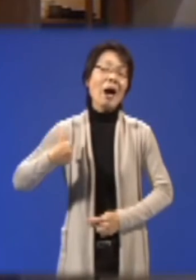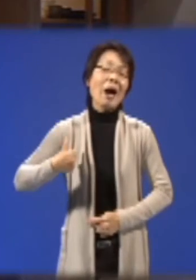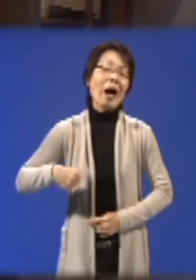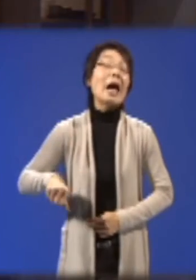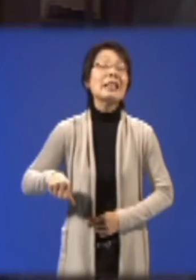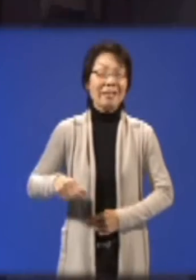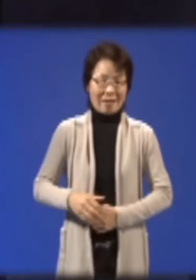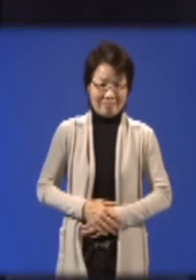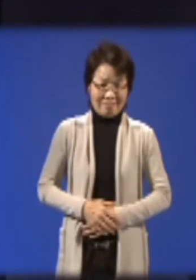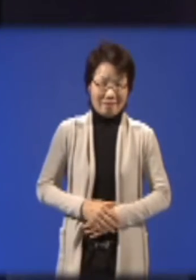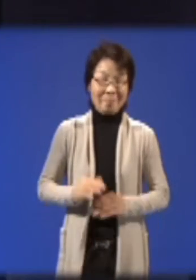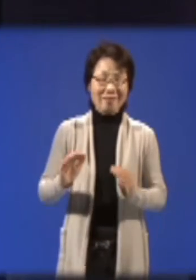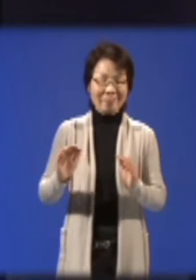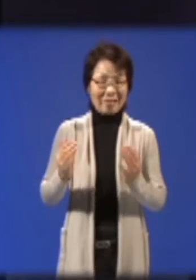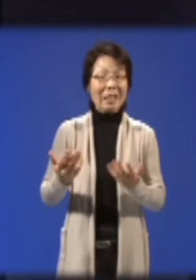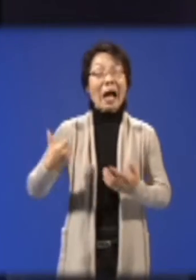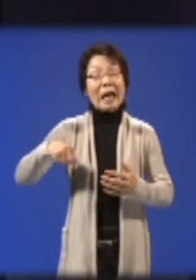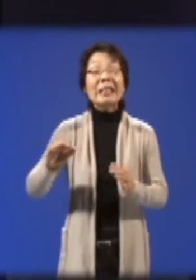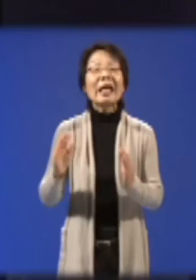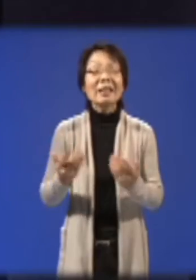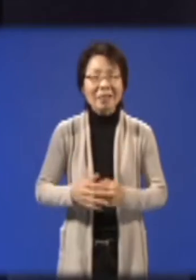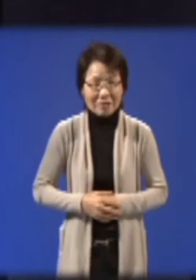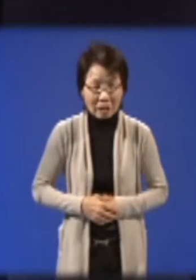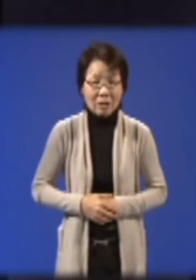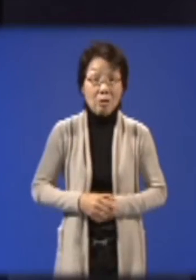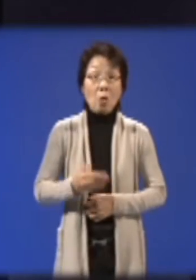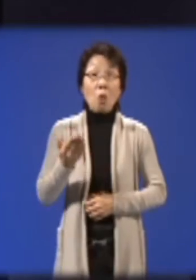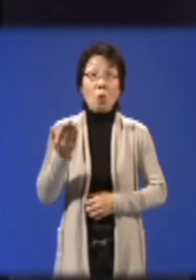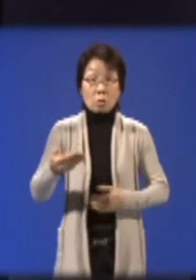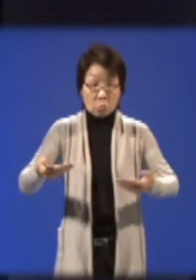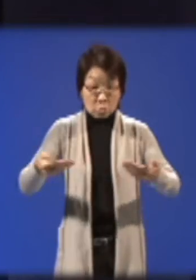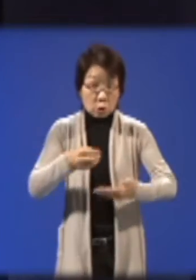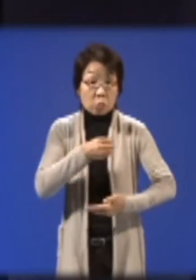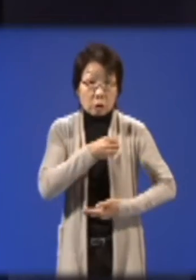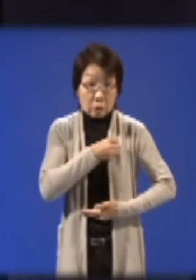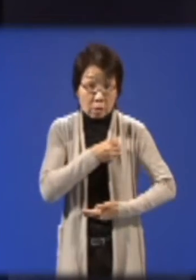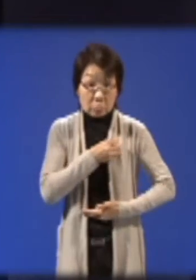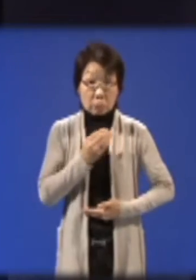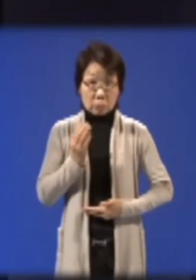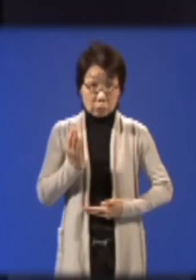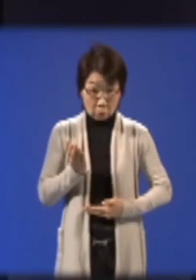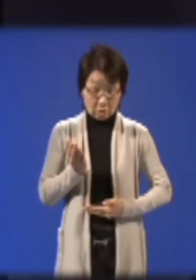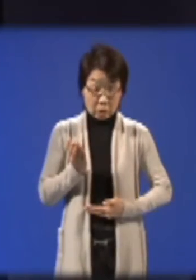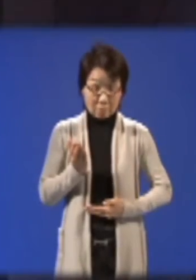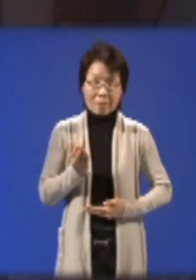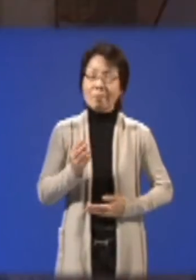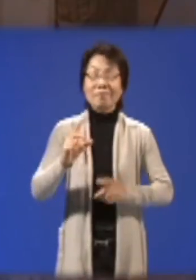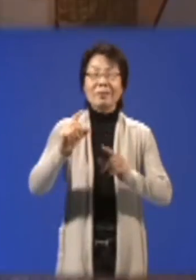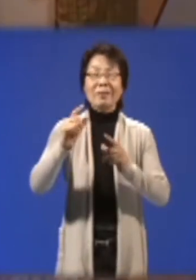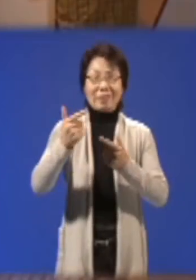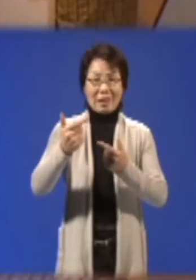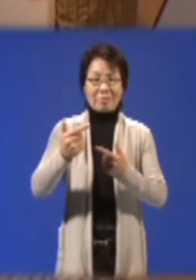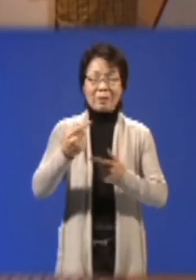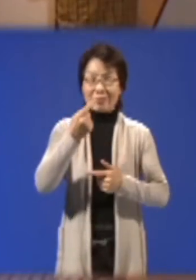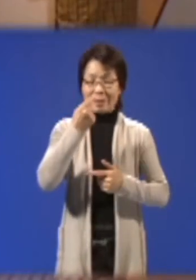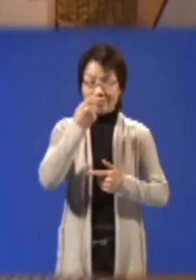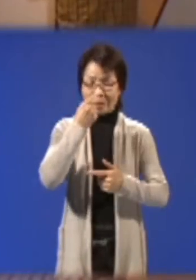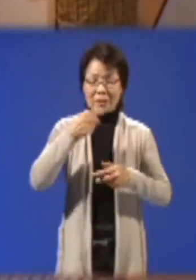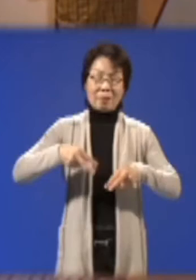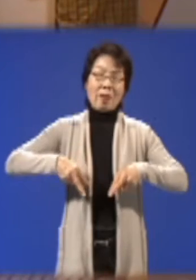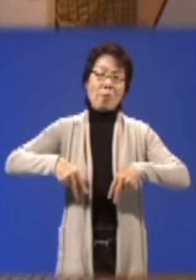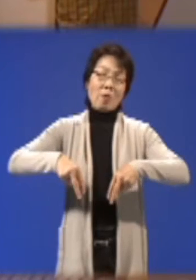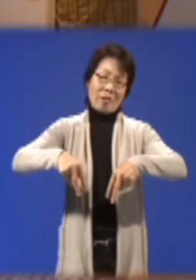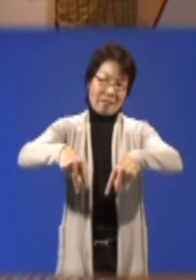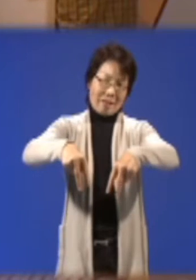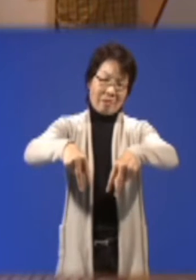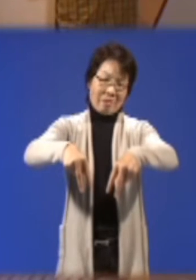で博物館の学芸員の方ですか？ 違います、私はあの博物館のボランティアです。 博物館ボランティ